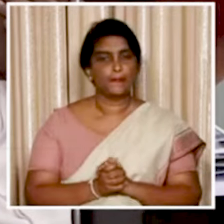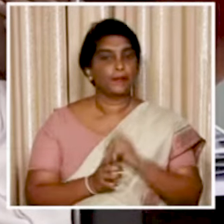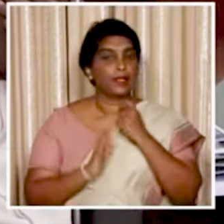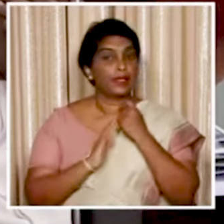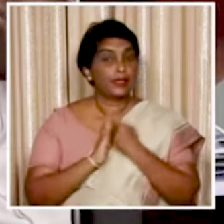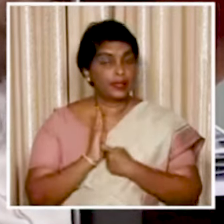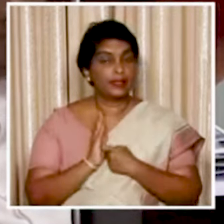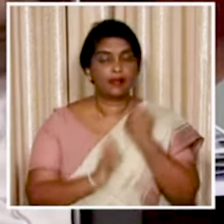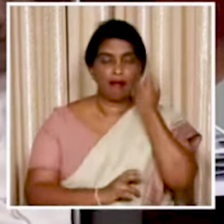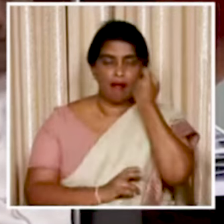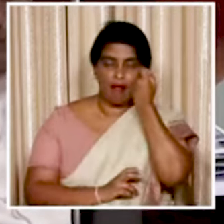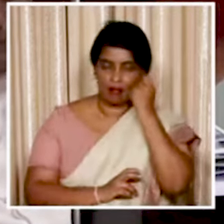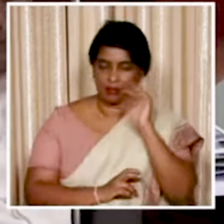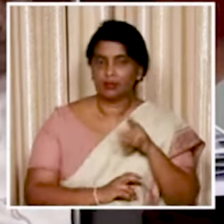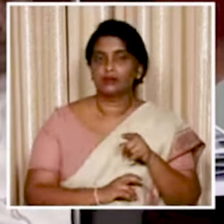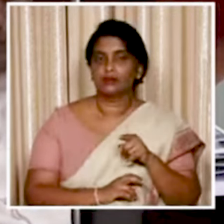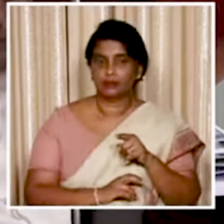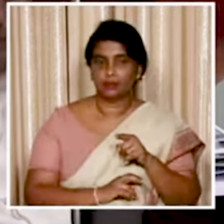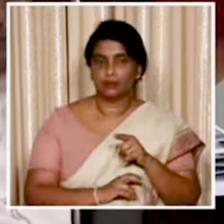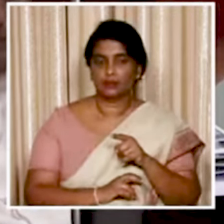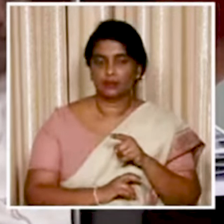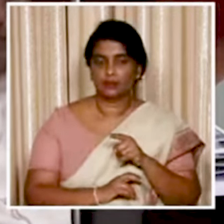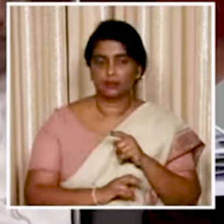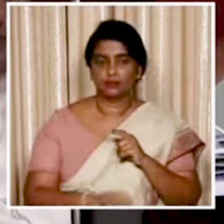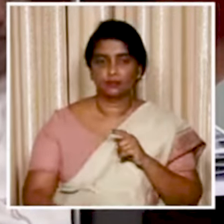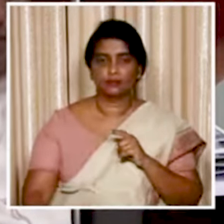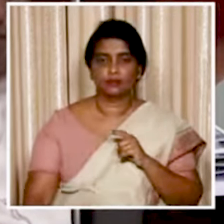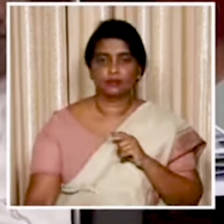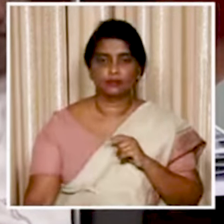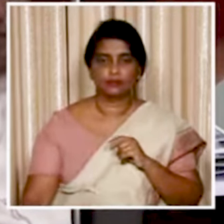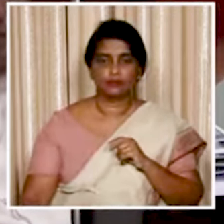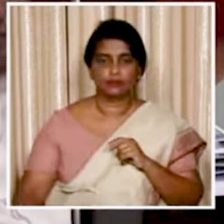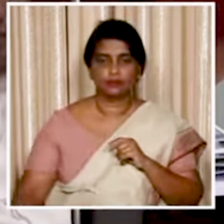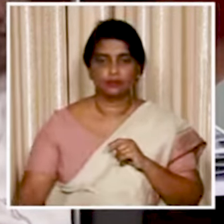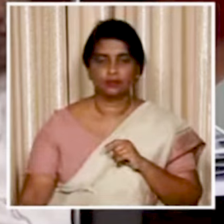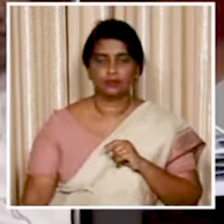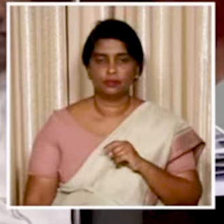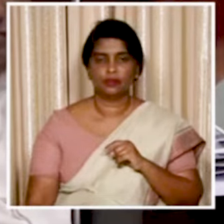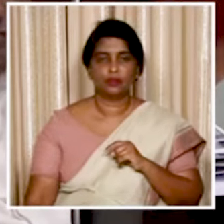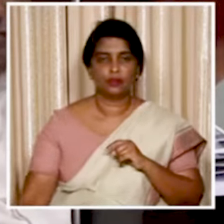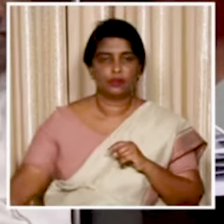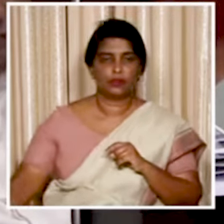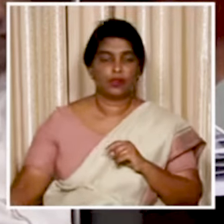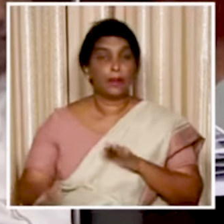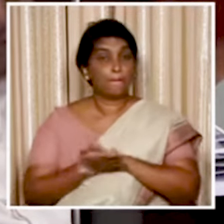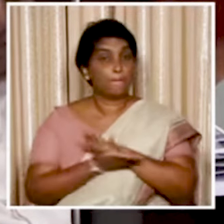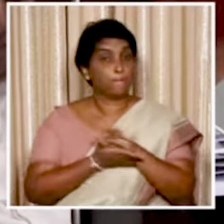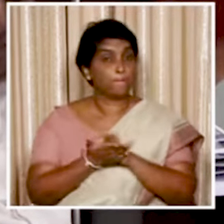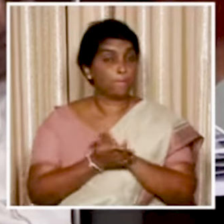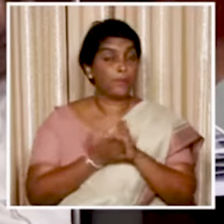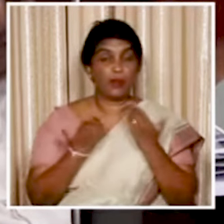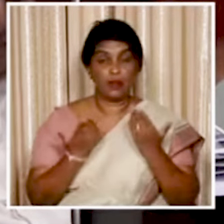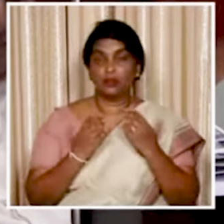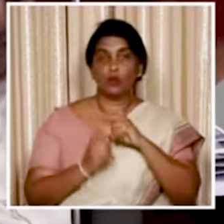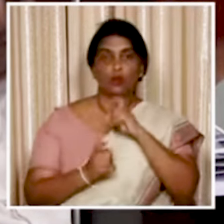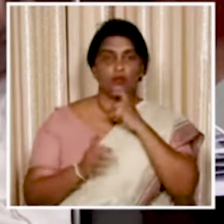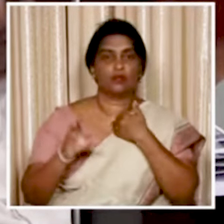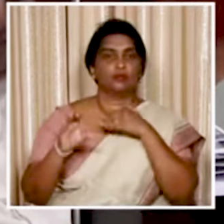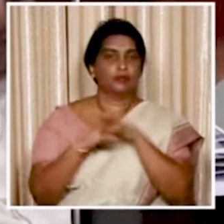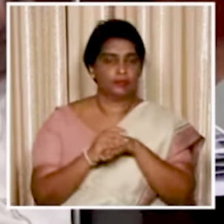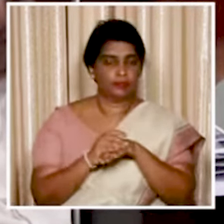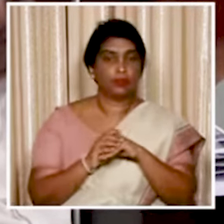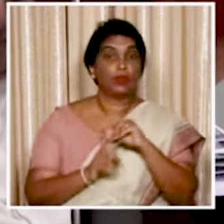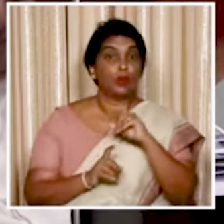නීතියේ සංකල්පයක් තියෙනවා those who go to courts must go with clean hands පිරිසුදු දෑත් එක්ක උසාවියට යන්න ඕන